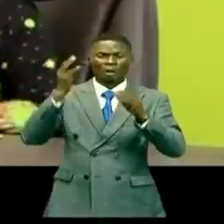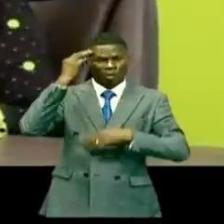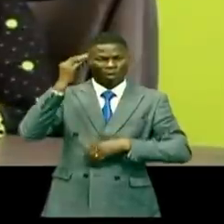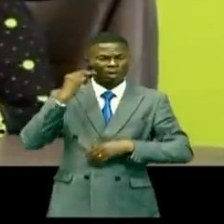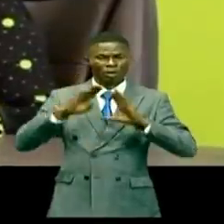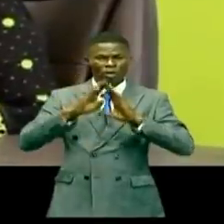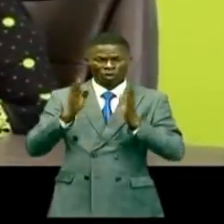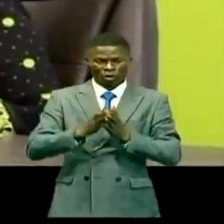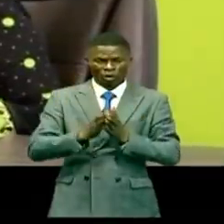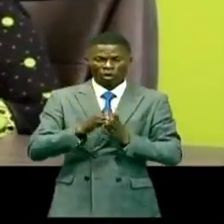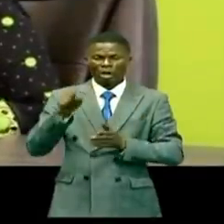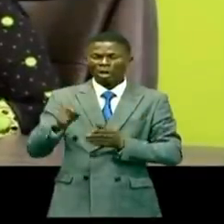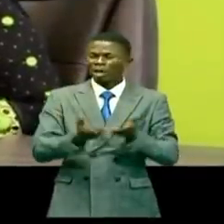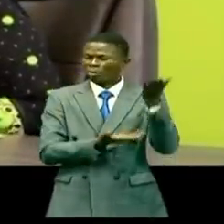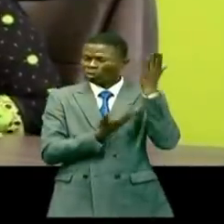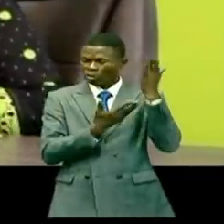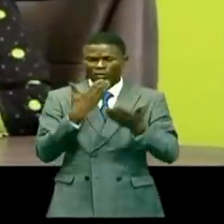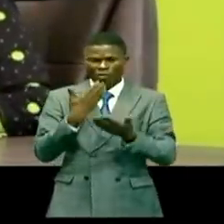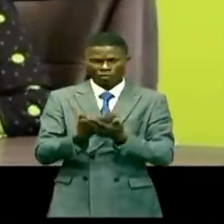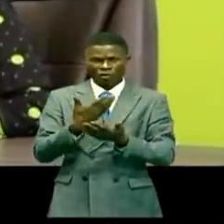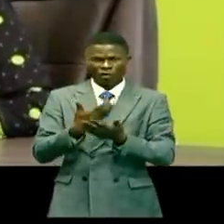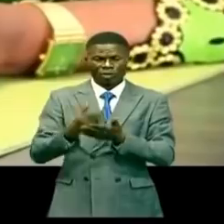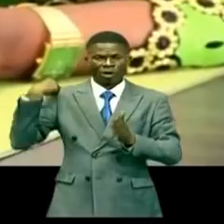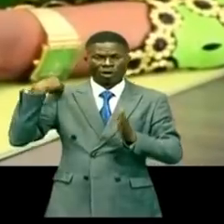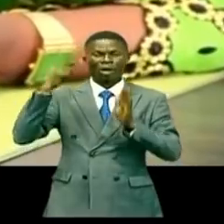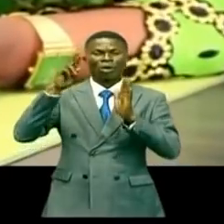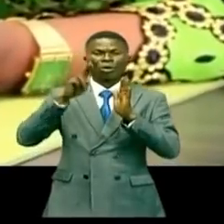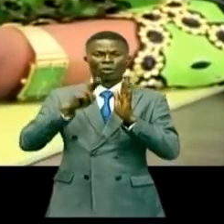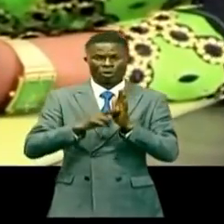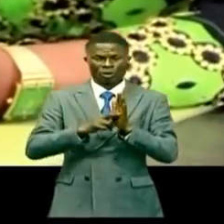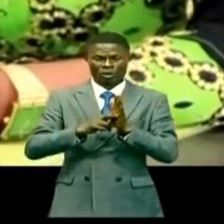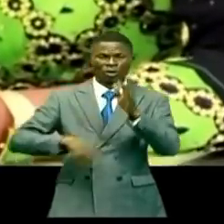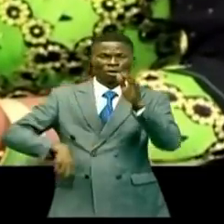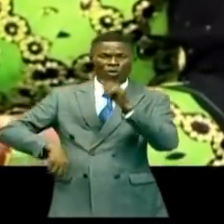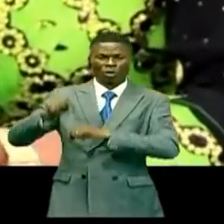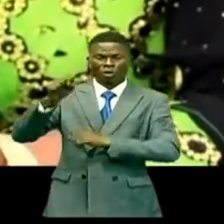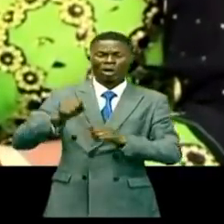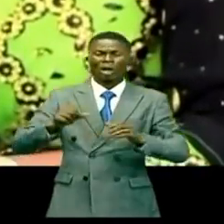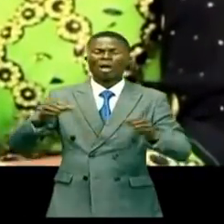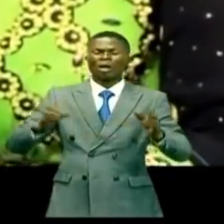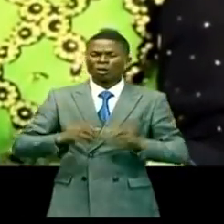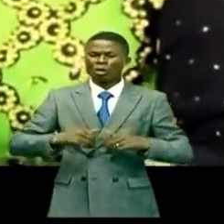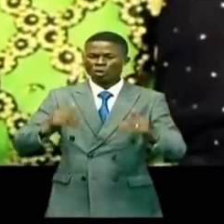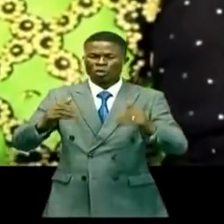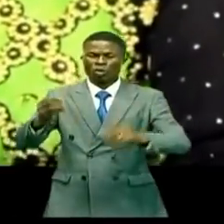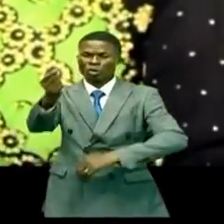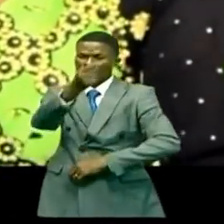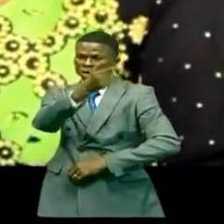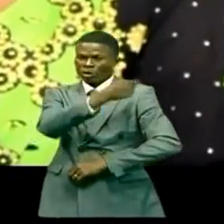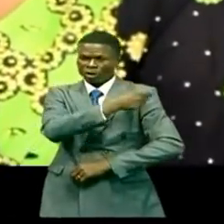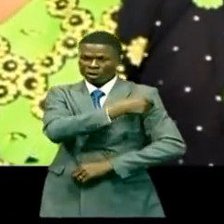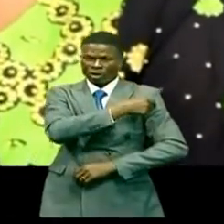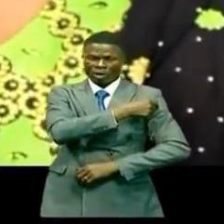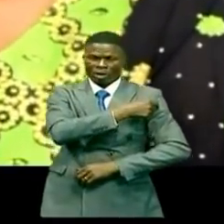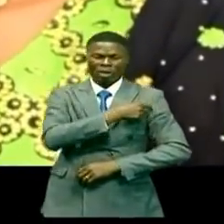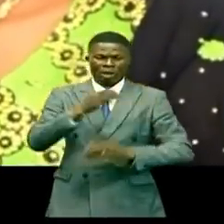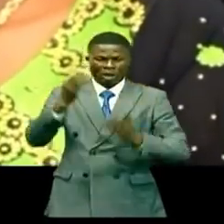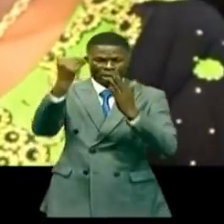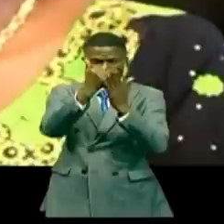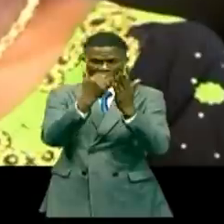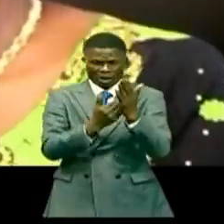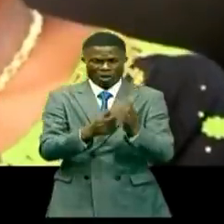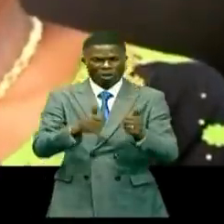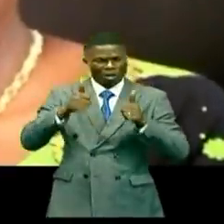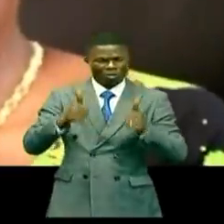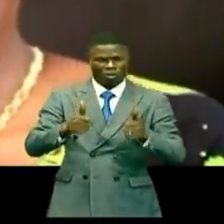la priorité stratégique immédiate du gouvernement pour booster la vaccination et dont les meilleures performances ont été enregistrées ces